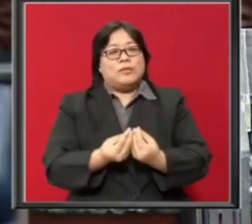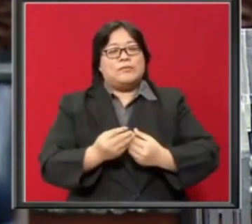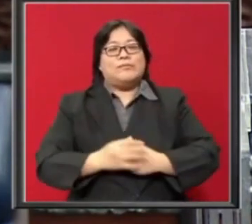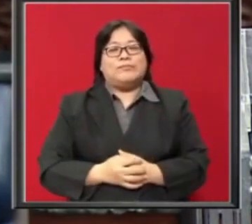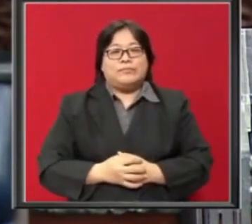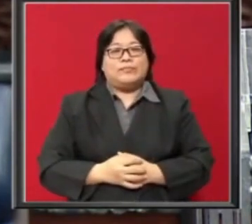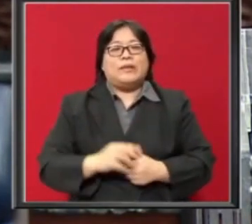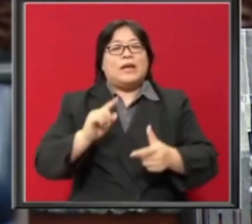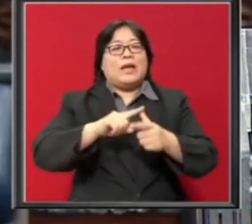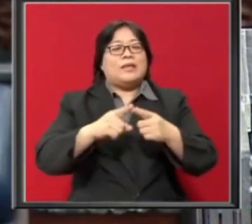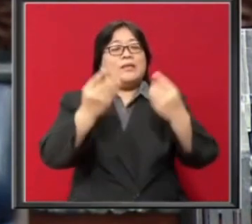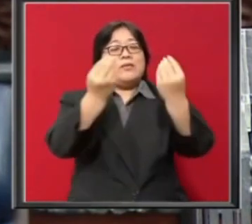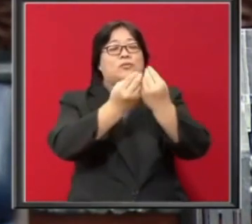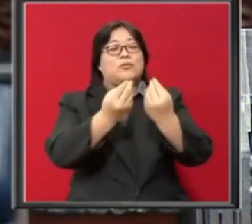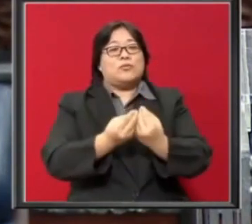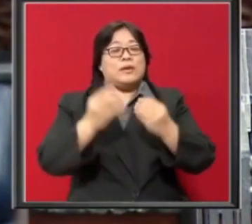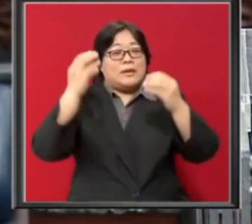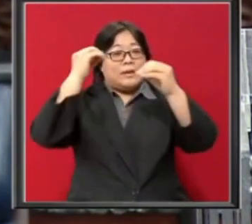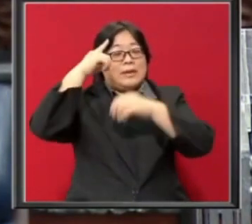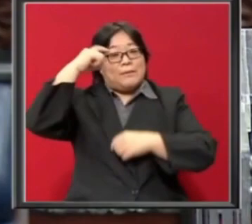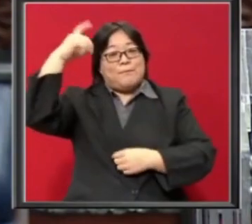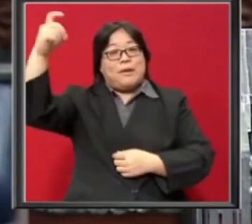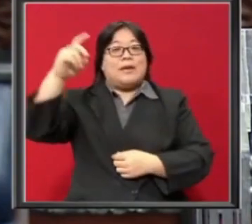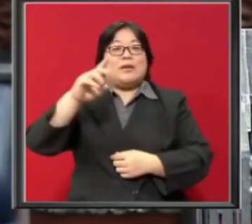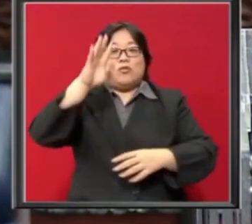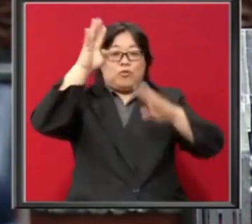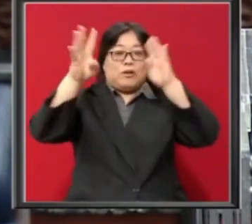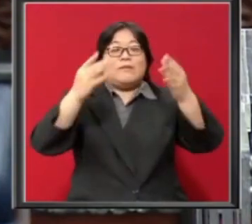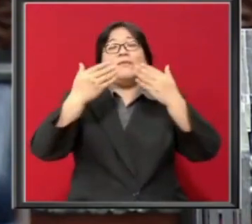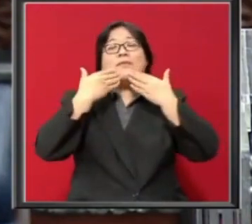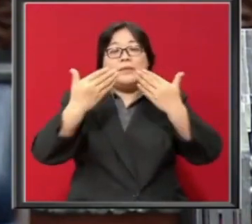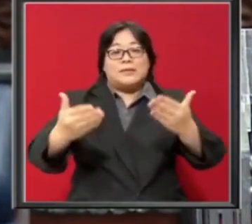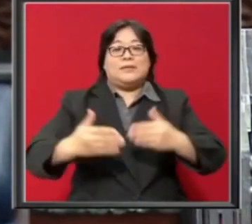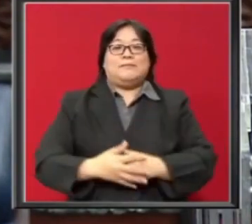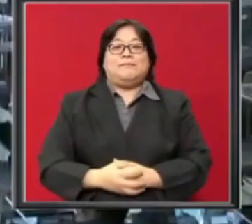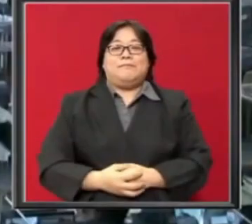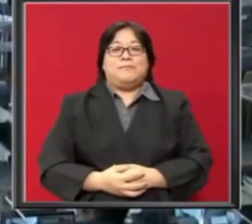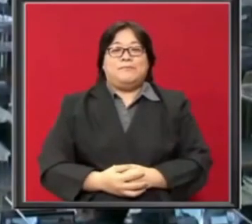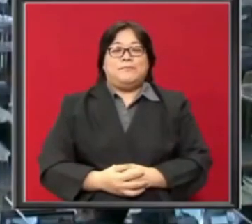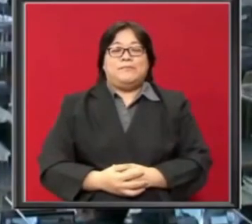ataupun angka-angka impian kreatif makasih